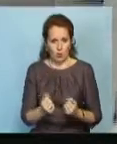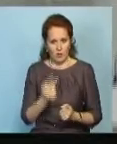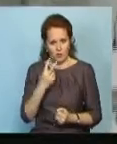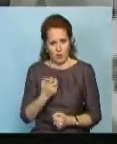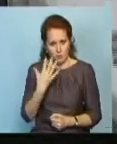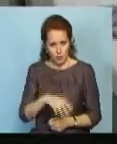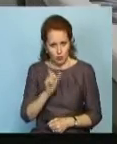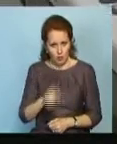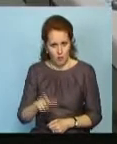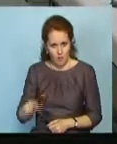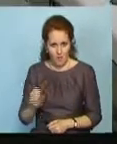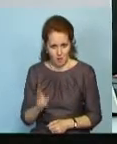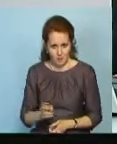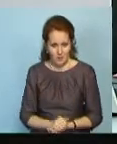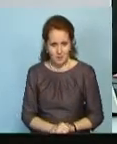человек.